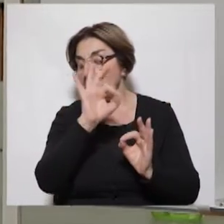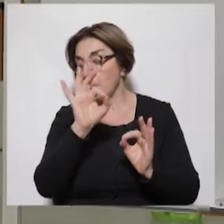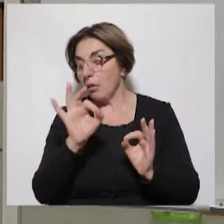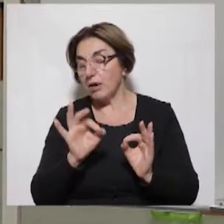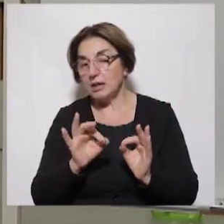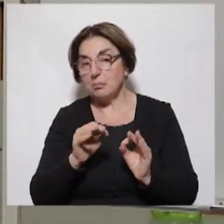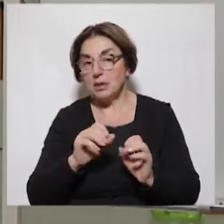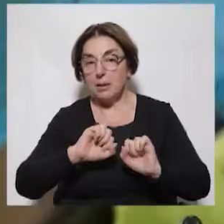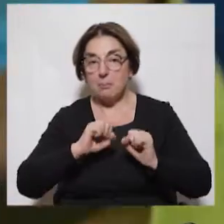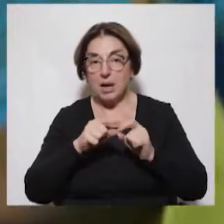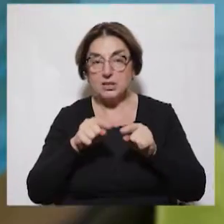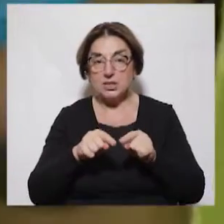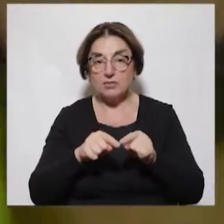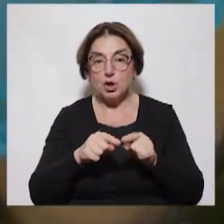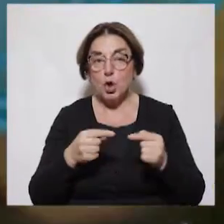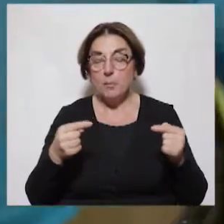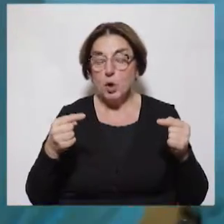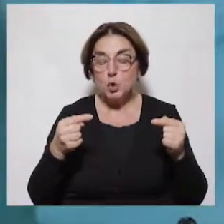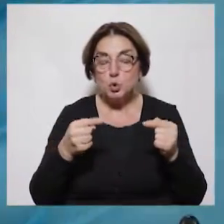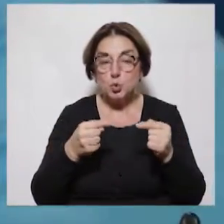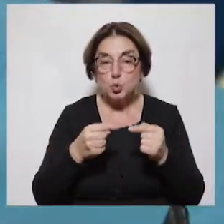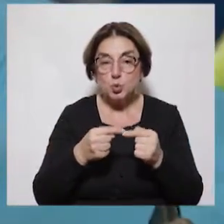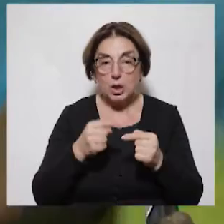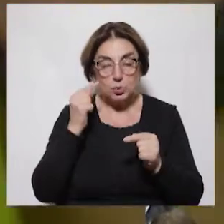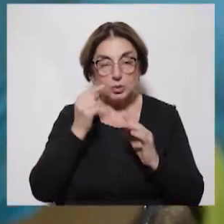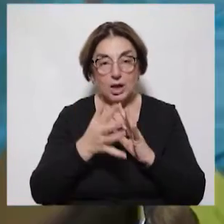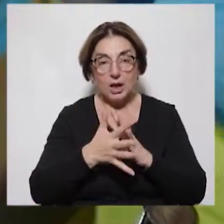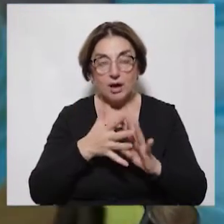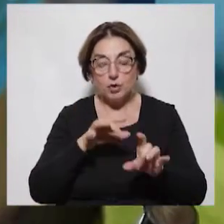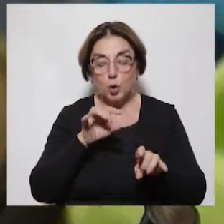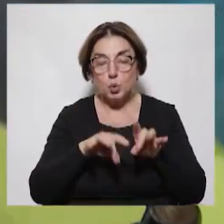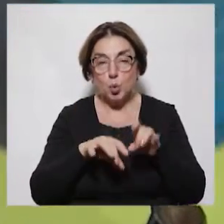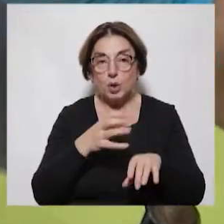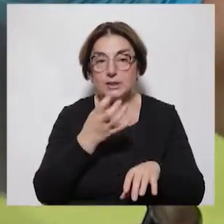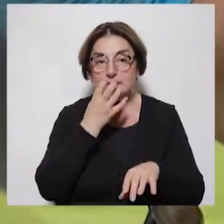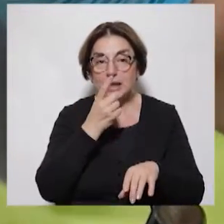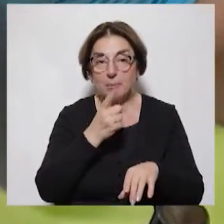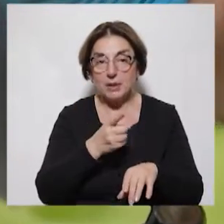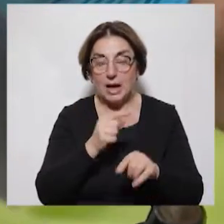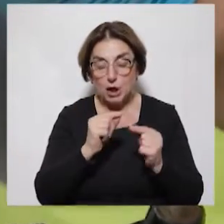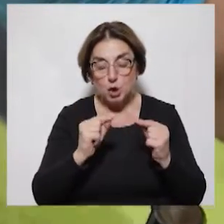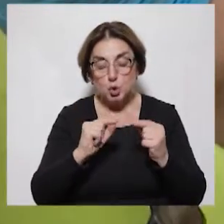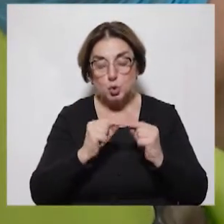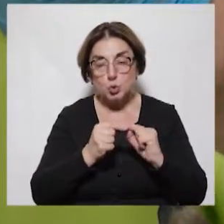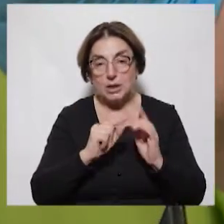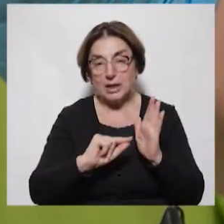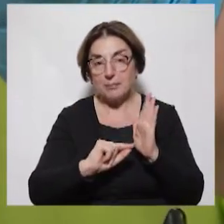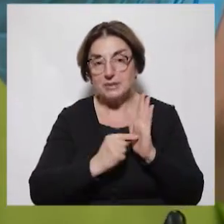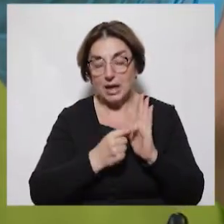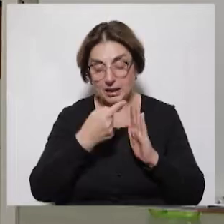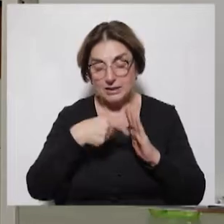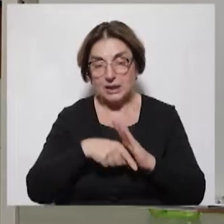მაცივარში. ვინაიდან მე დუღილის ტემპერატურა ზუსტად უნდა განსაზღვრო, მაქსიმალურად ზუსტად შეგვიძლია განსაზღვროთ ზუსტად ამ წერტილში.